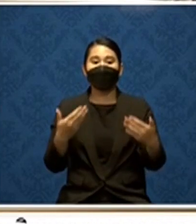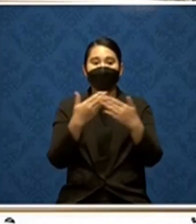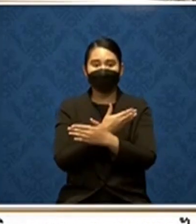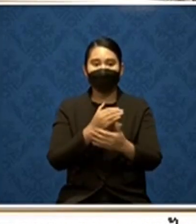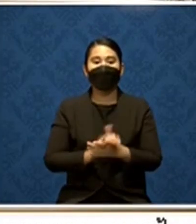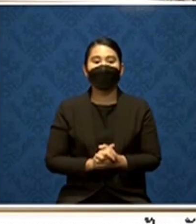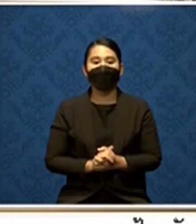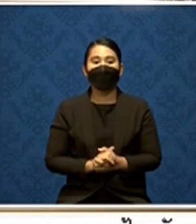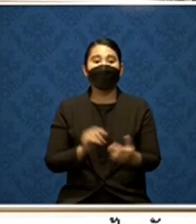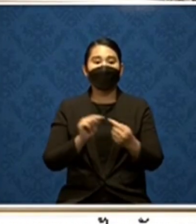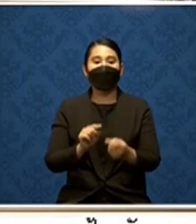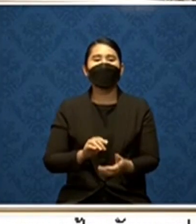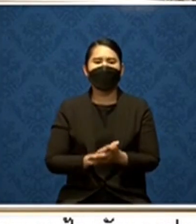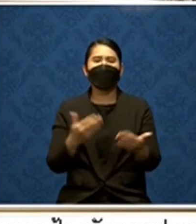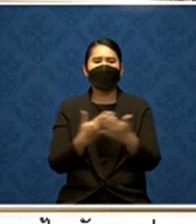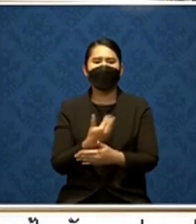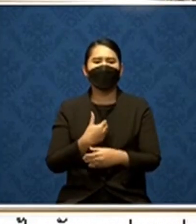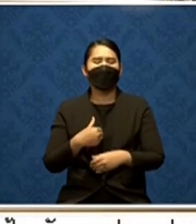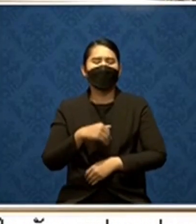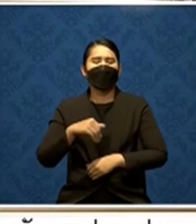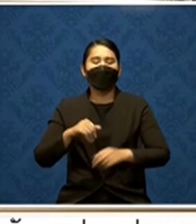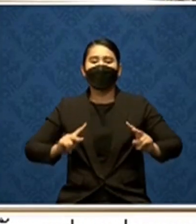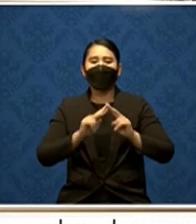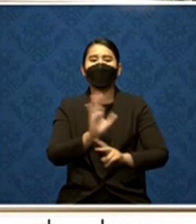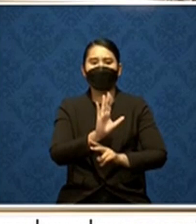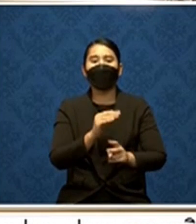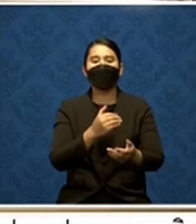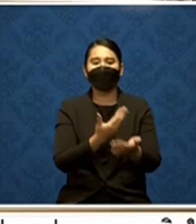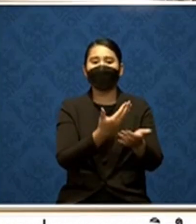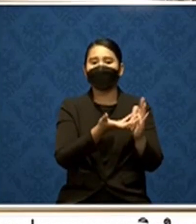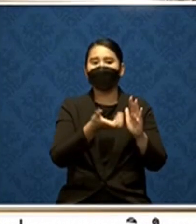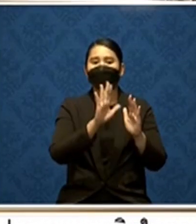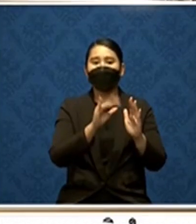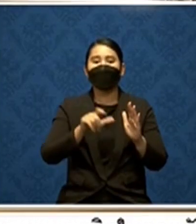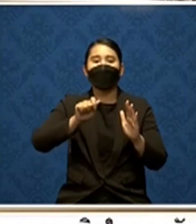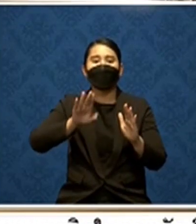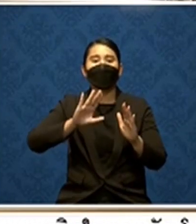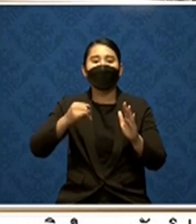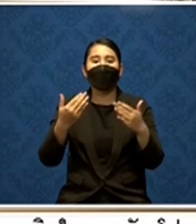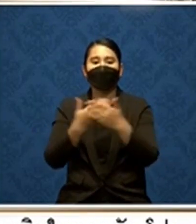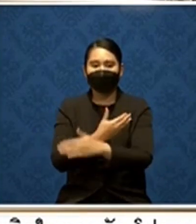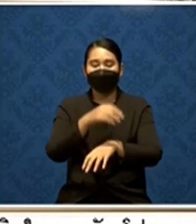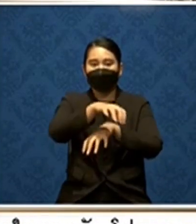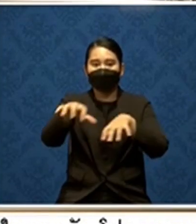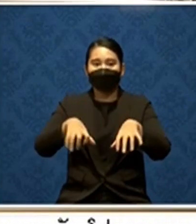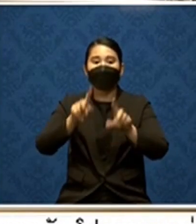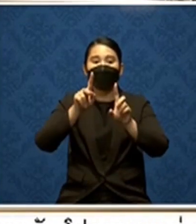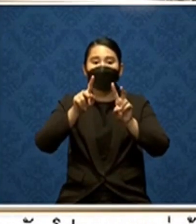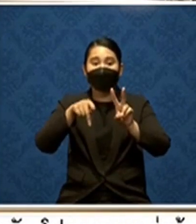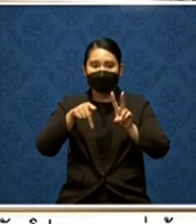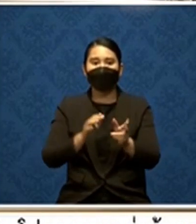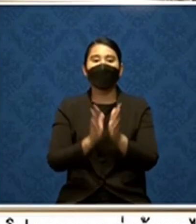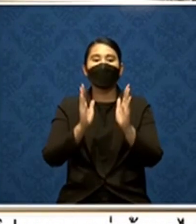าตั้งอัตราที่อบจ.ได้ไหมที่ประสงค์รับโอนมาจำนวน 3,265 แห่งบุคลากรประ